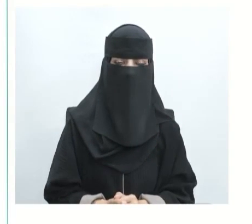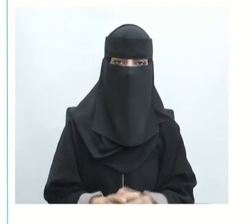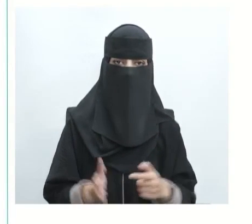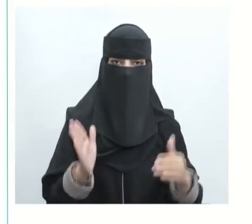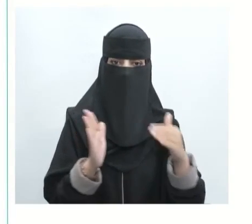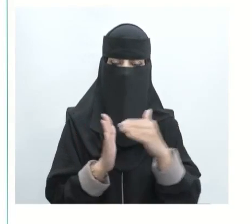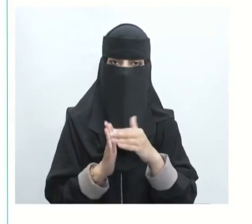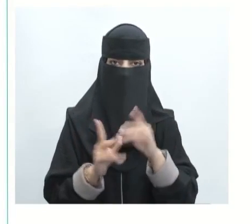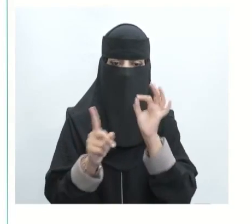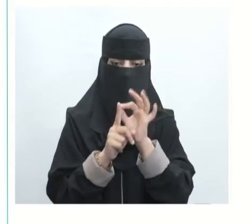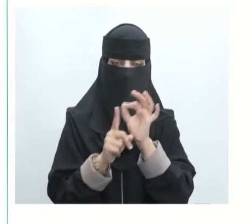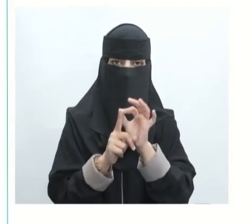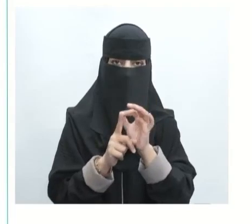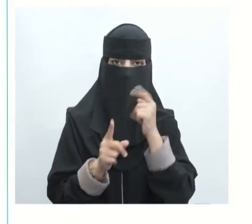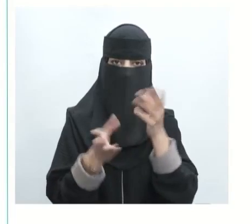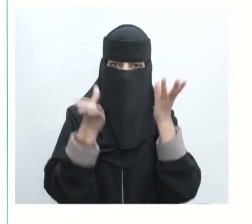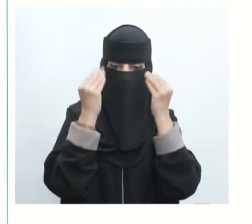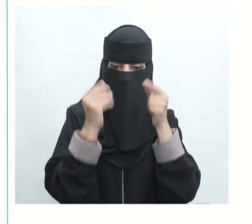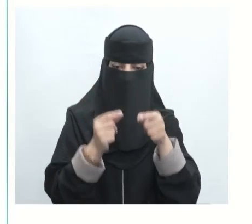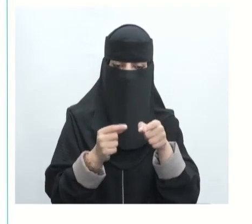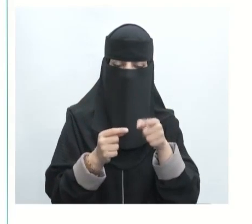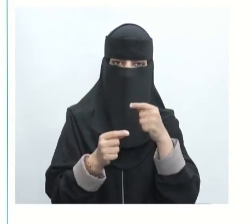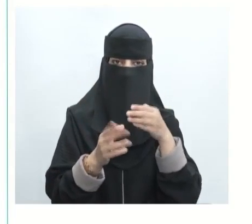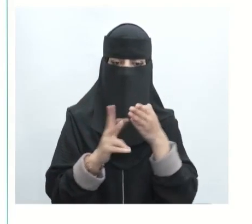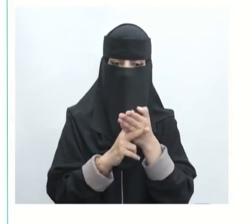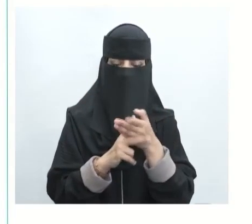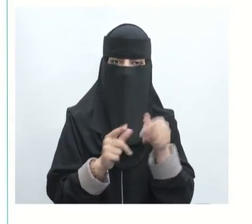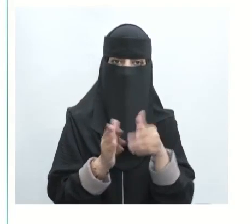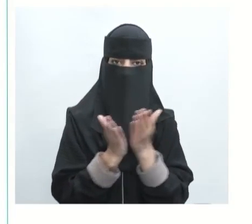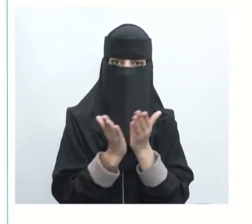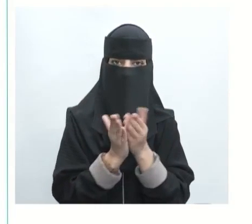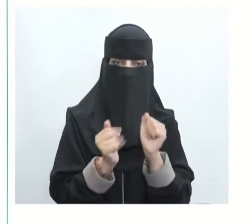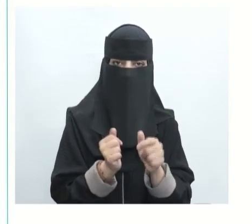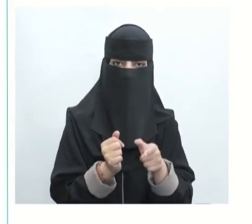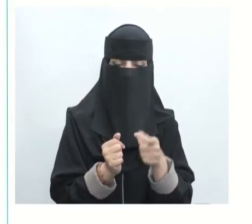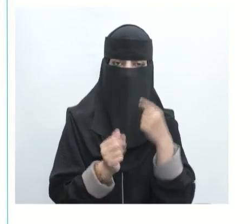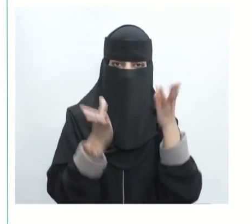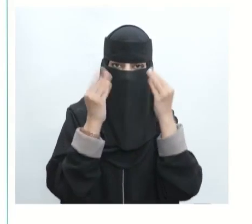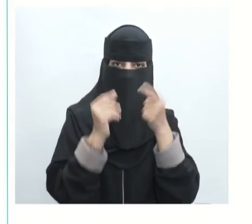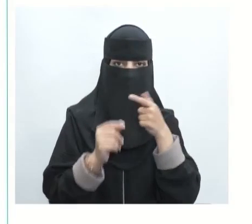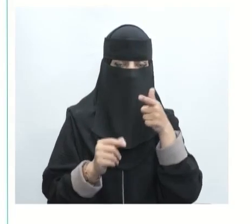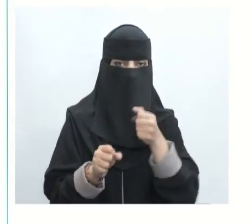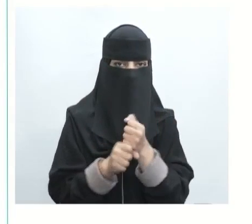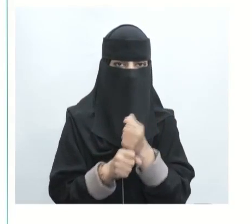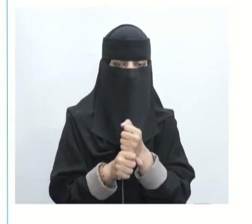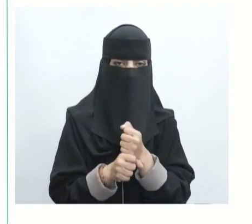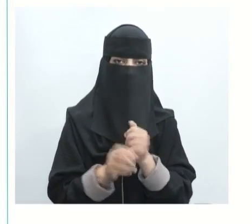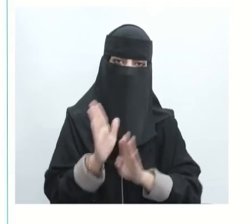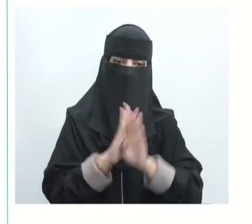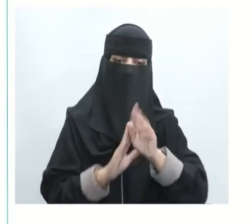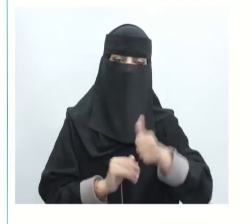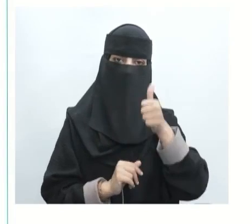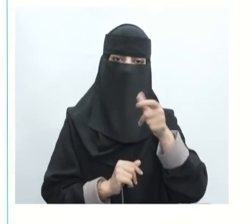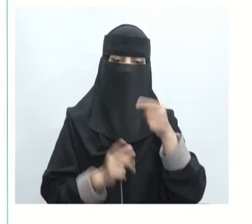أو نستنتج الأهداف التي سوف نتعرف إليها من خلال درسنا لهذا اليوم، وسوف نقوم بتحقيقها.